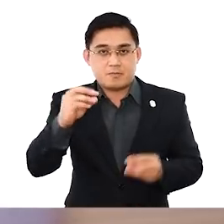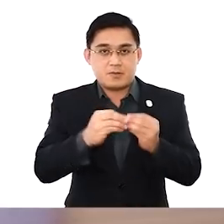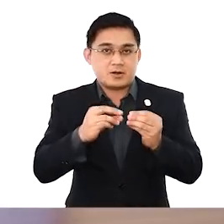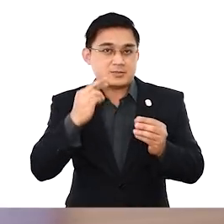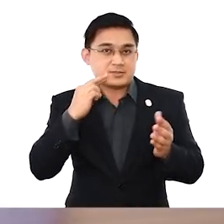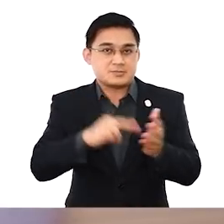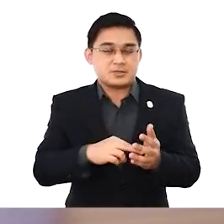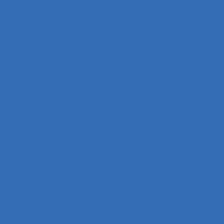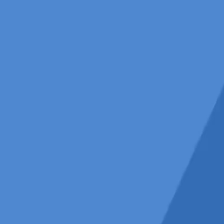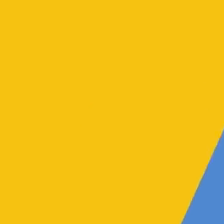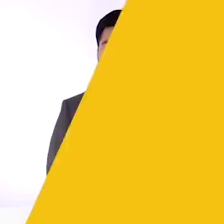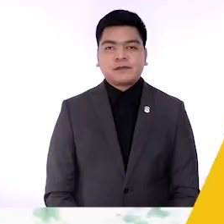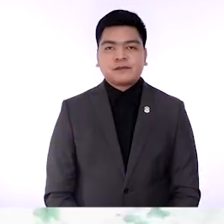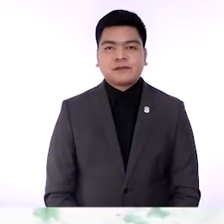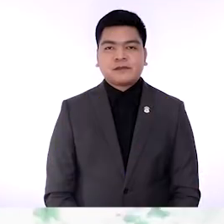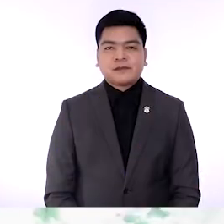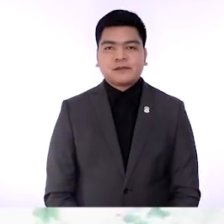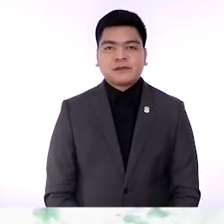mga detalye.